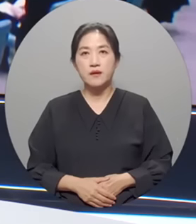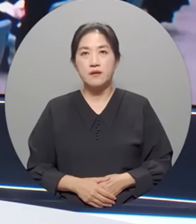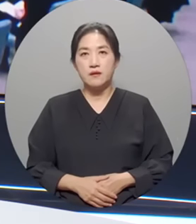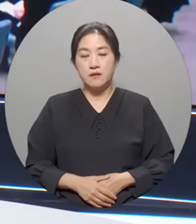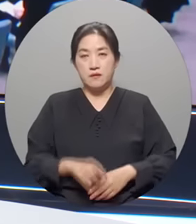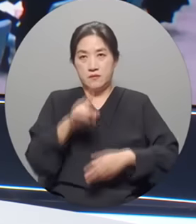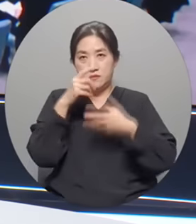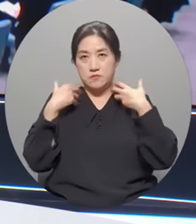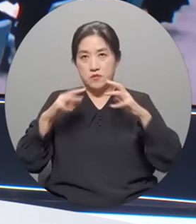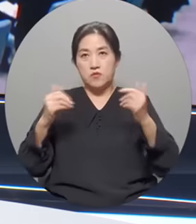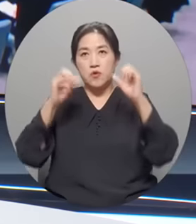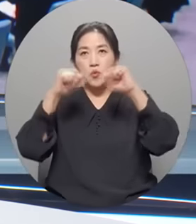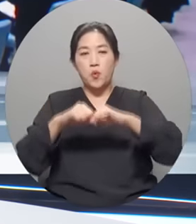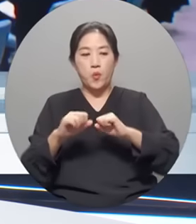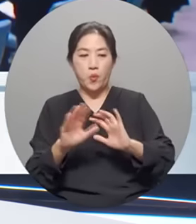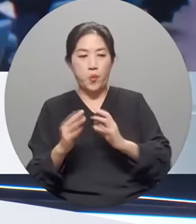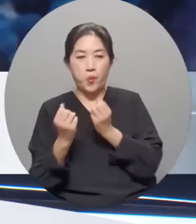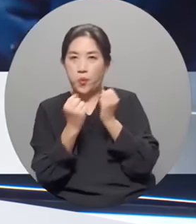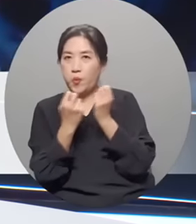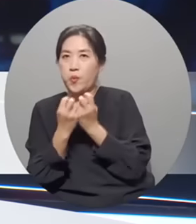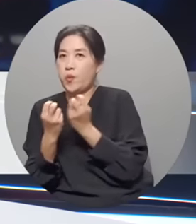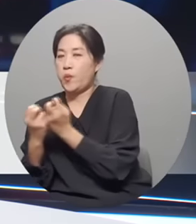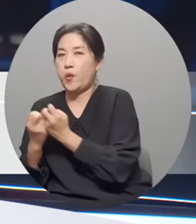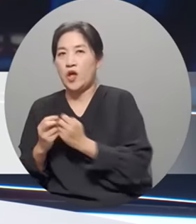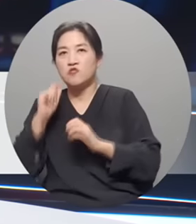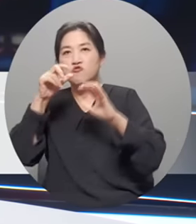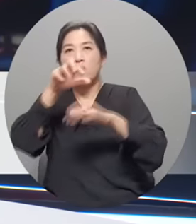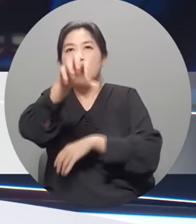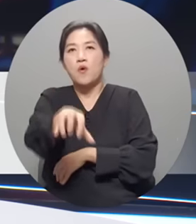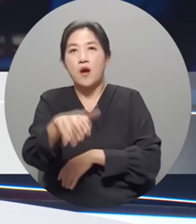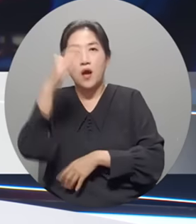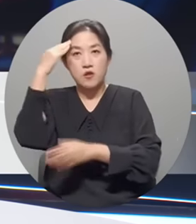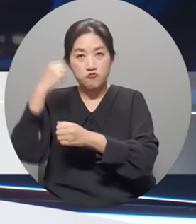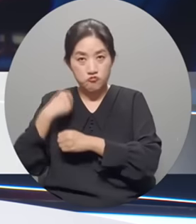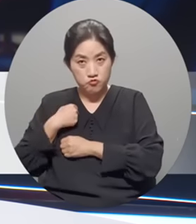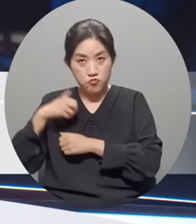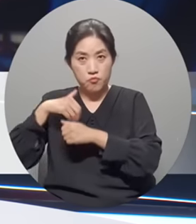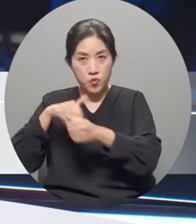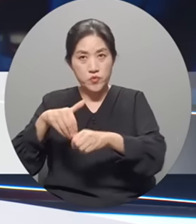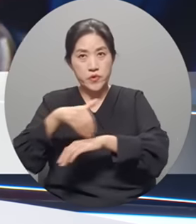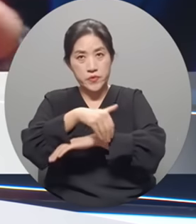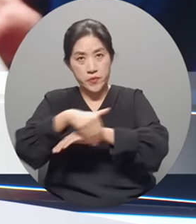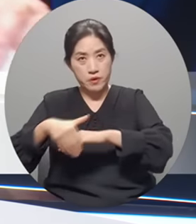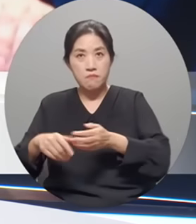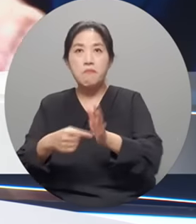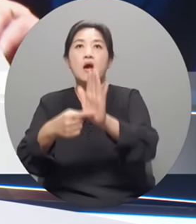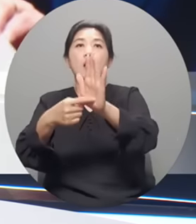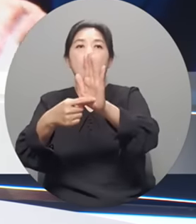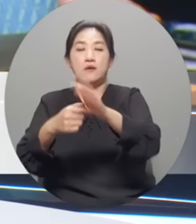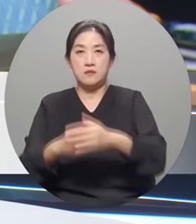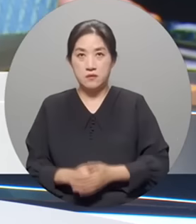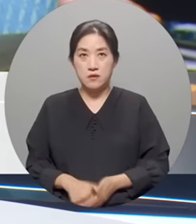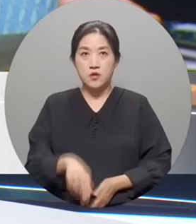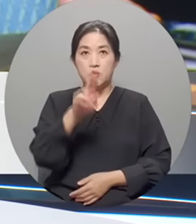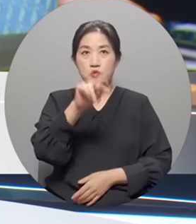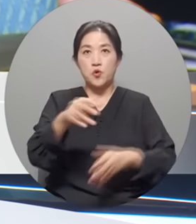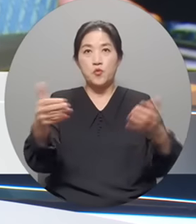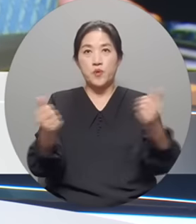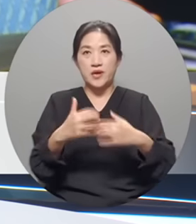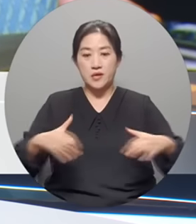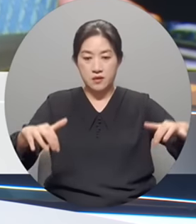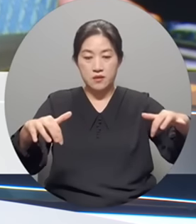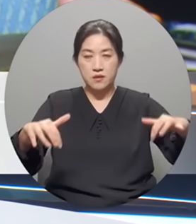이렇게 정부가 국회의 동의를 우회해 우크라이나 현지에 우리 군 인력을 보낼 방침을 공개한 가운데 유엔 회의장에서